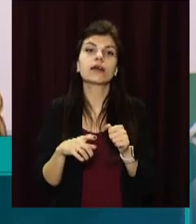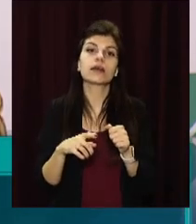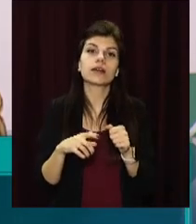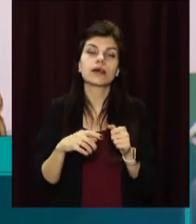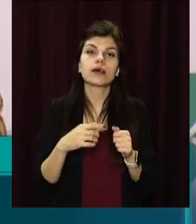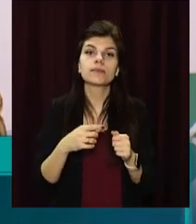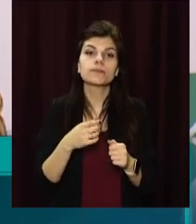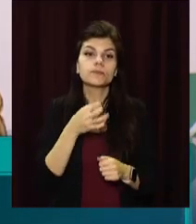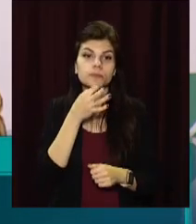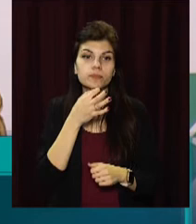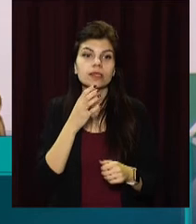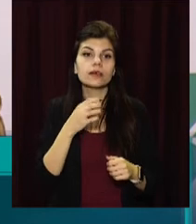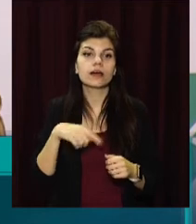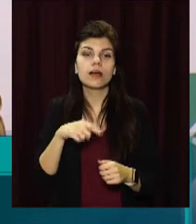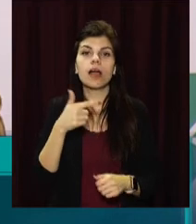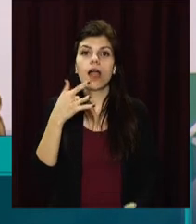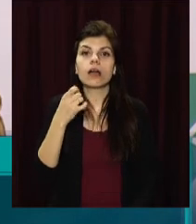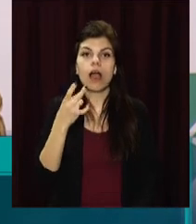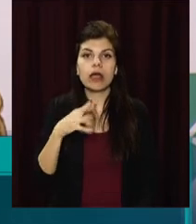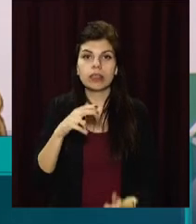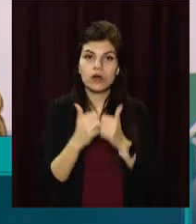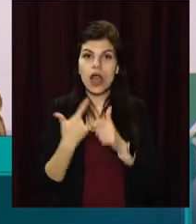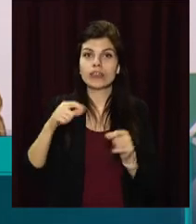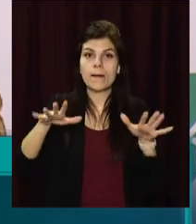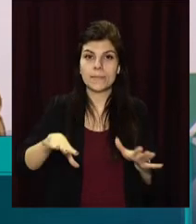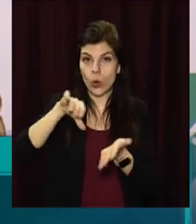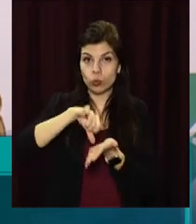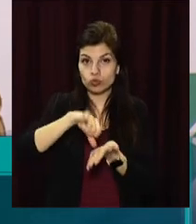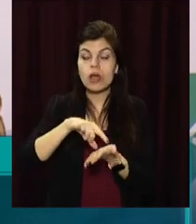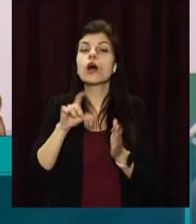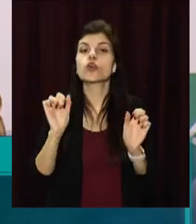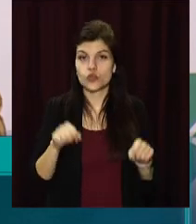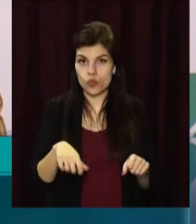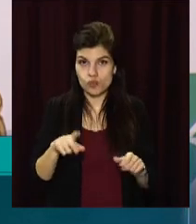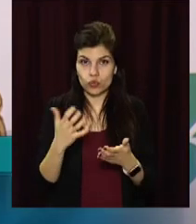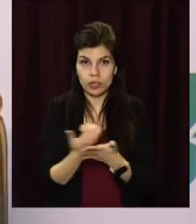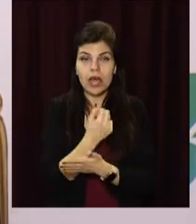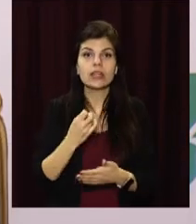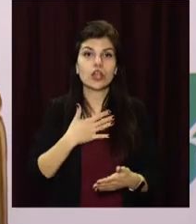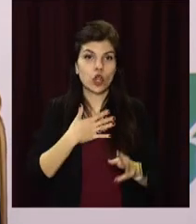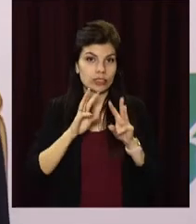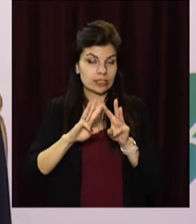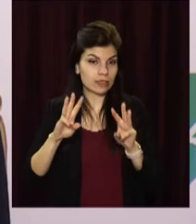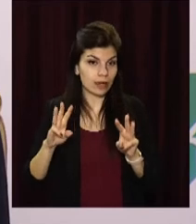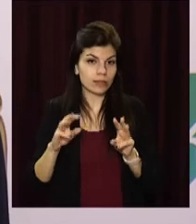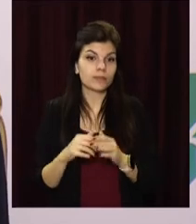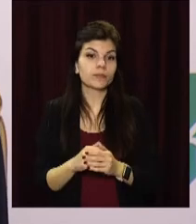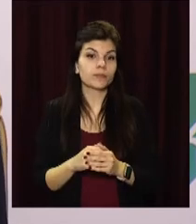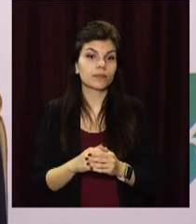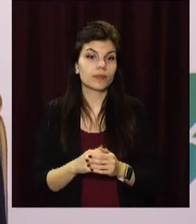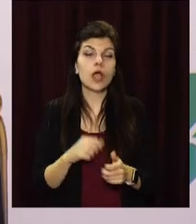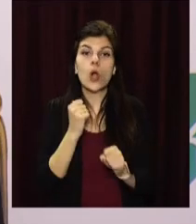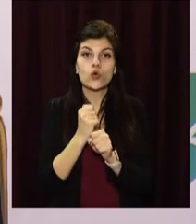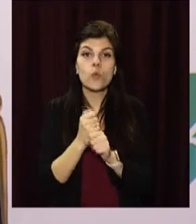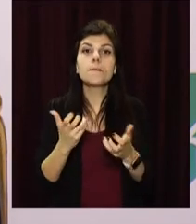сторінках проєкту на сайтах грантонадавачів. Також можна буде знайти на нашому сайті.